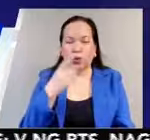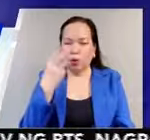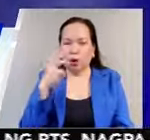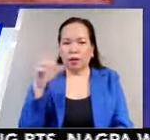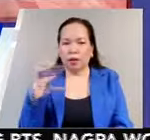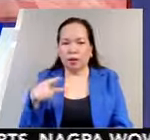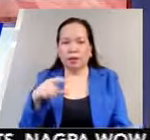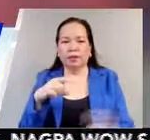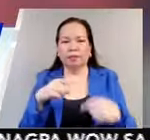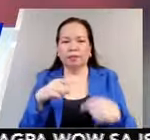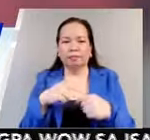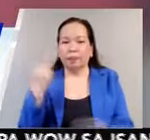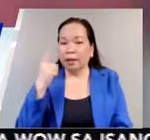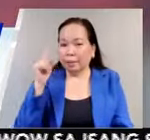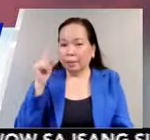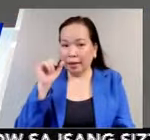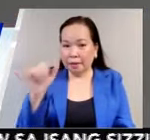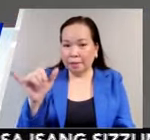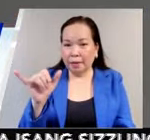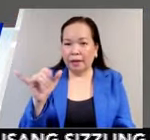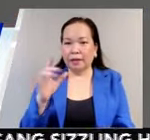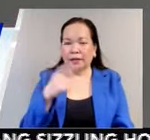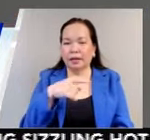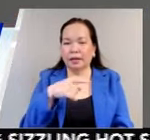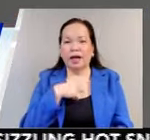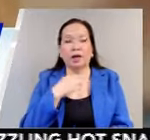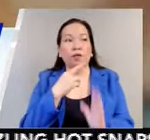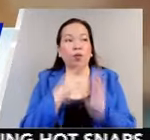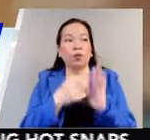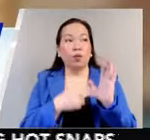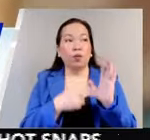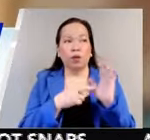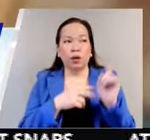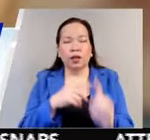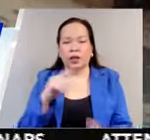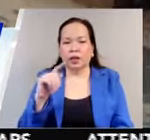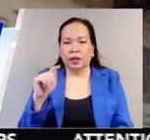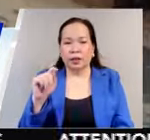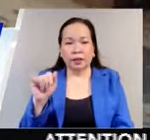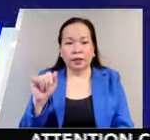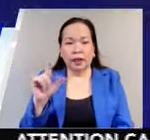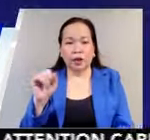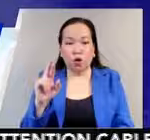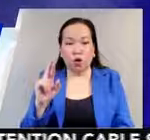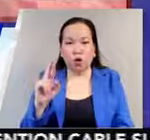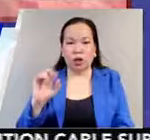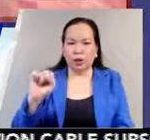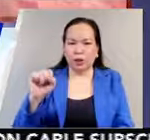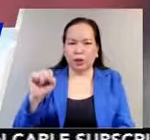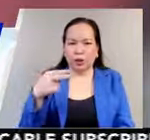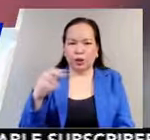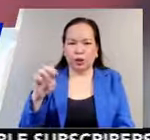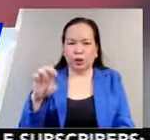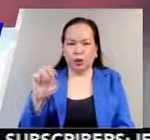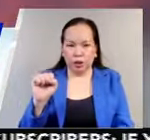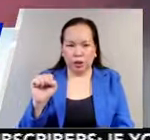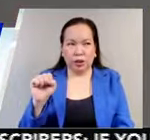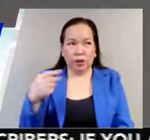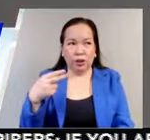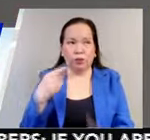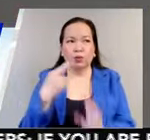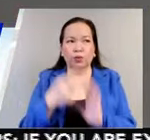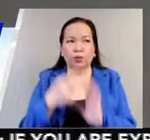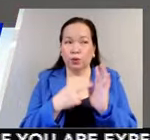Taylor Made Success. Gaganap siya bilang ang sikat na Taylor Swift impersonator na si Taylor Sheesh. Kaya mag-ready ng ma-inspire